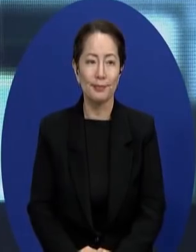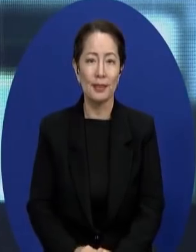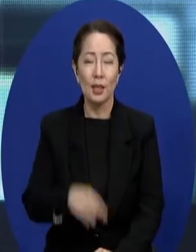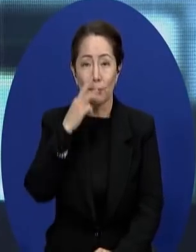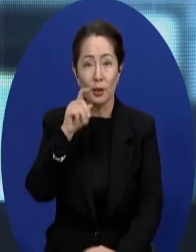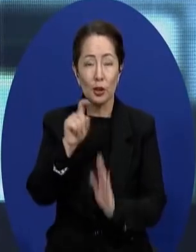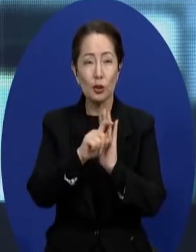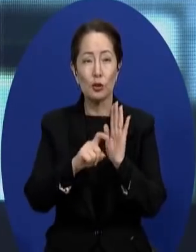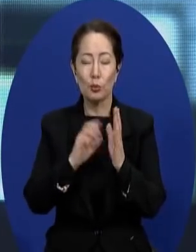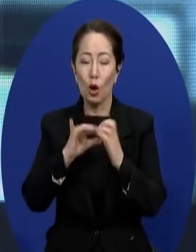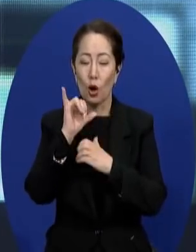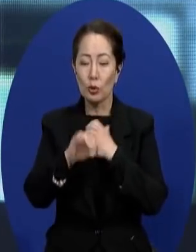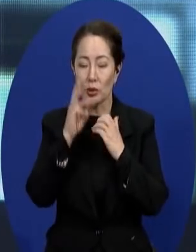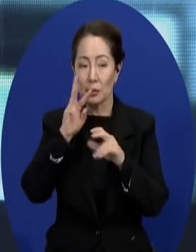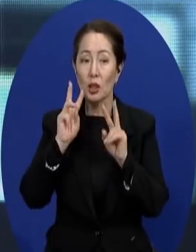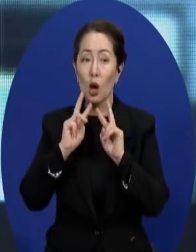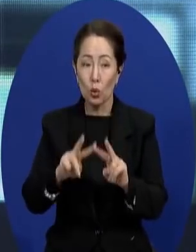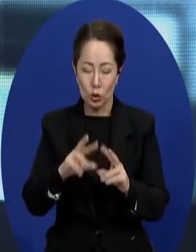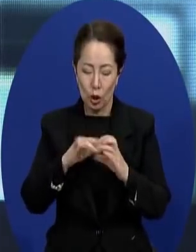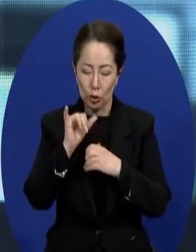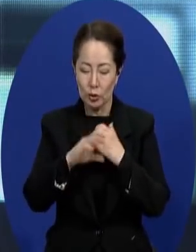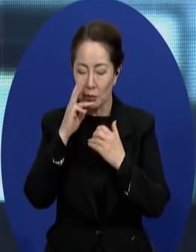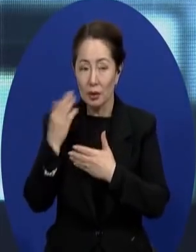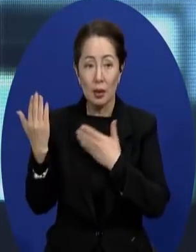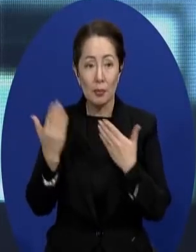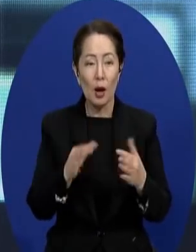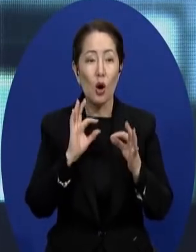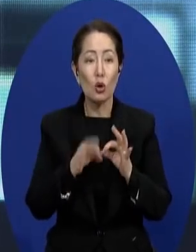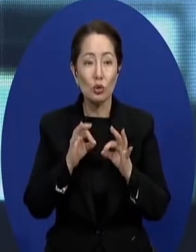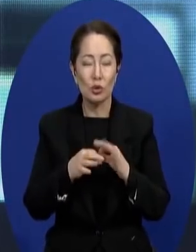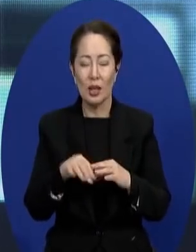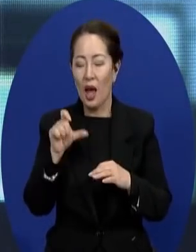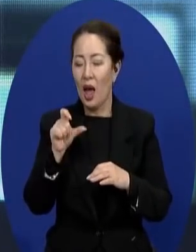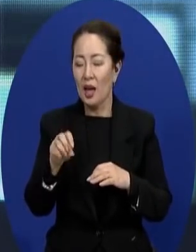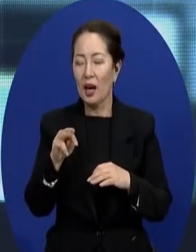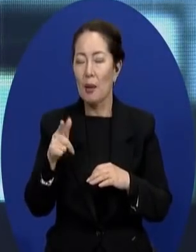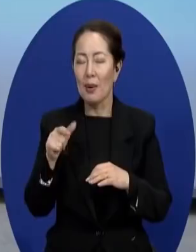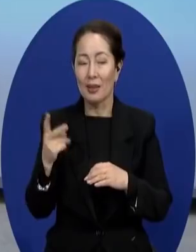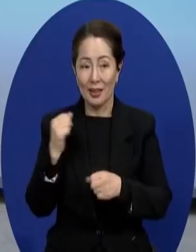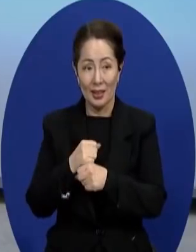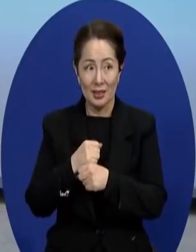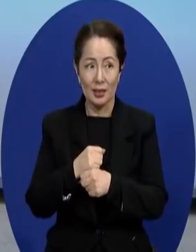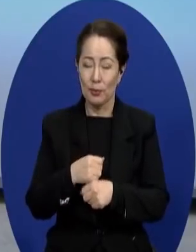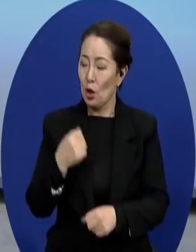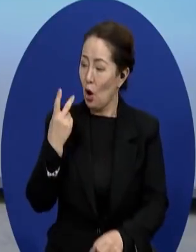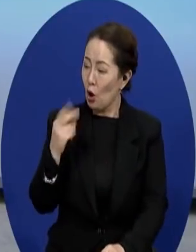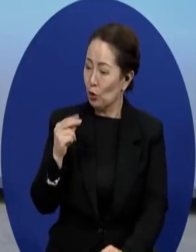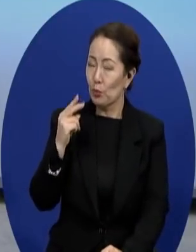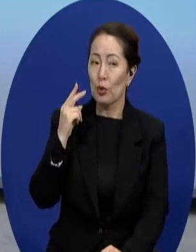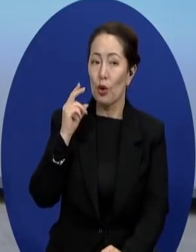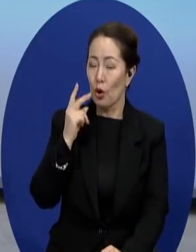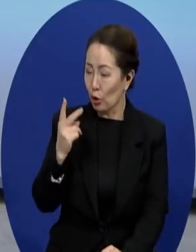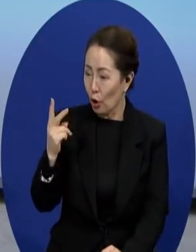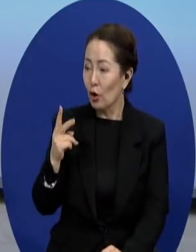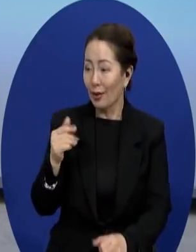Цагийн хөрд мэдээллийн хөтөлбөр олон улсын мэдээгээр үргэлжилж байна. Олон улсын мэдээлэлээс өрхөр студид орчуулагч редактор Инх Хамгалан ажиллаж байна. За 2022 он гараад удааг байна.